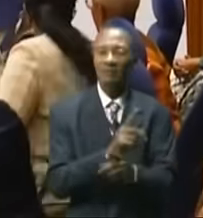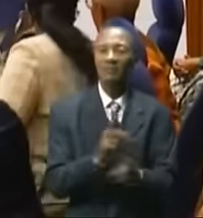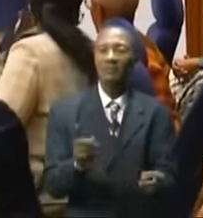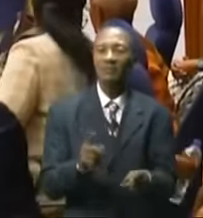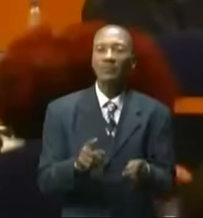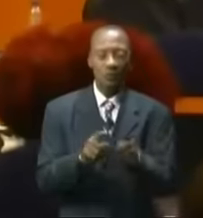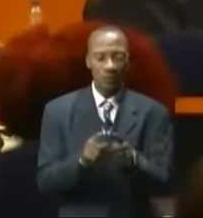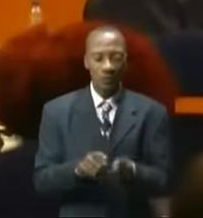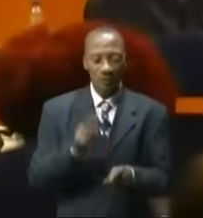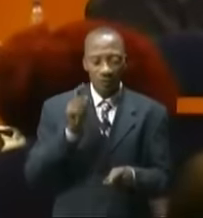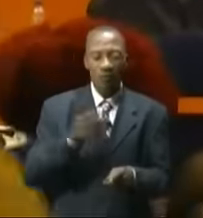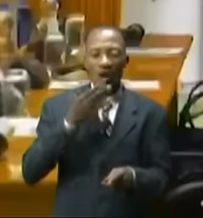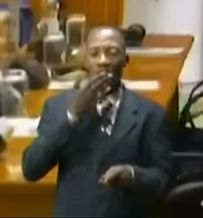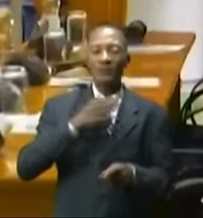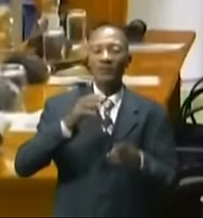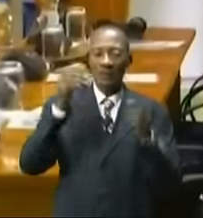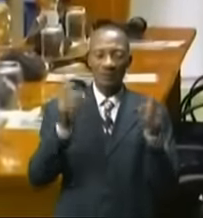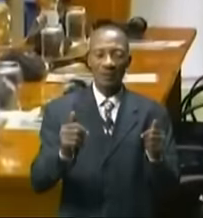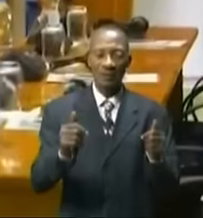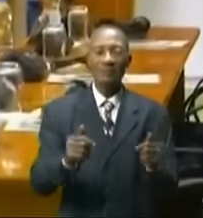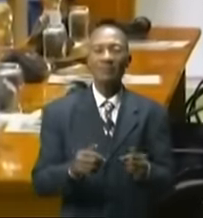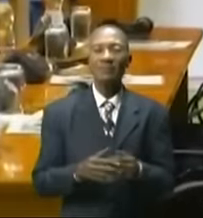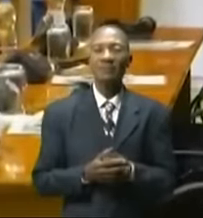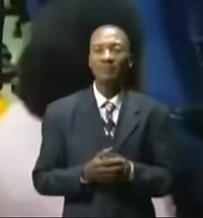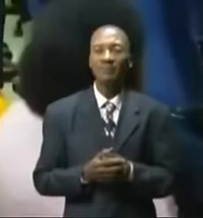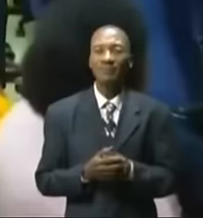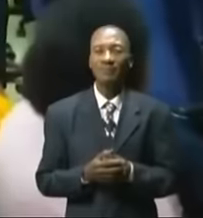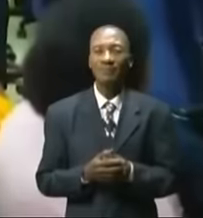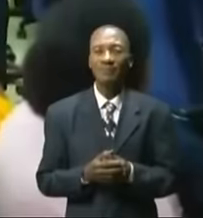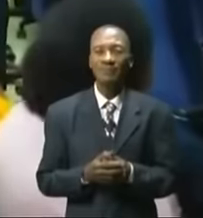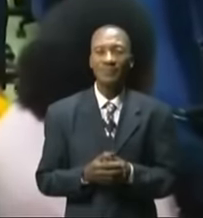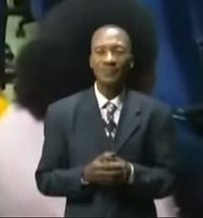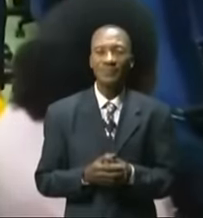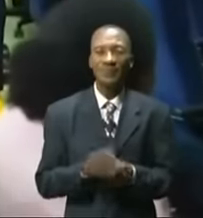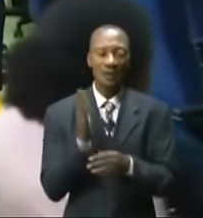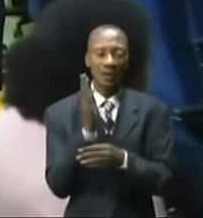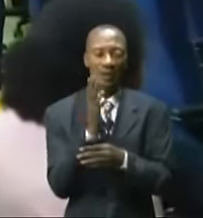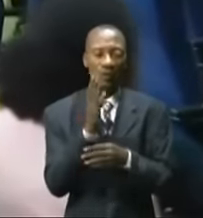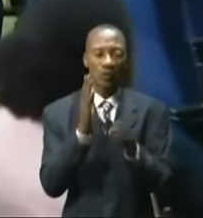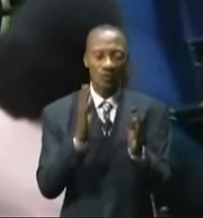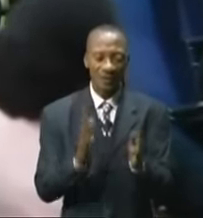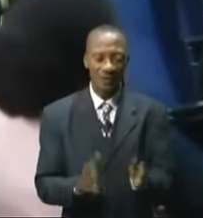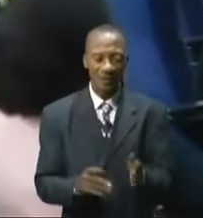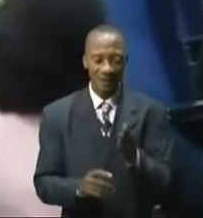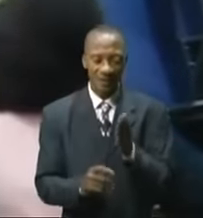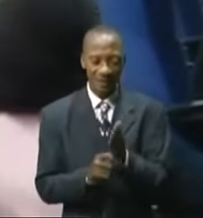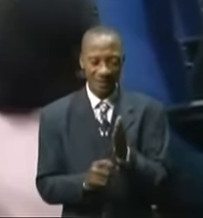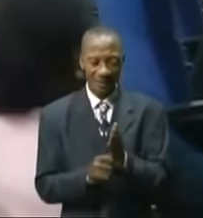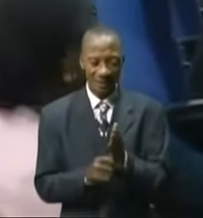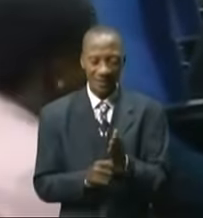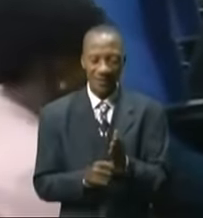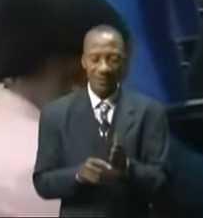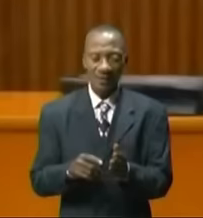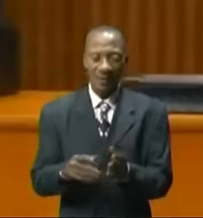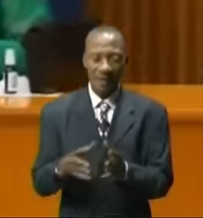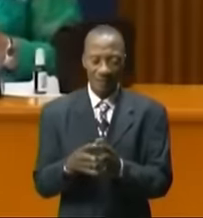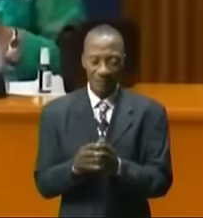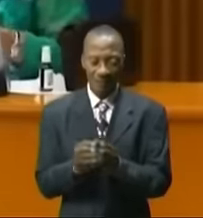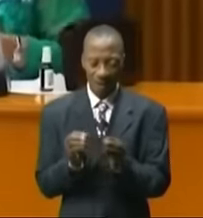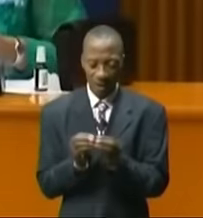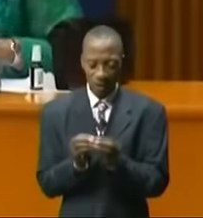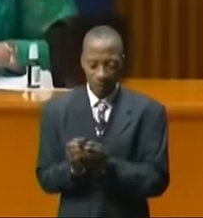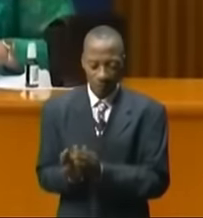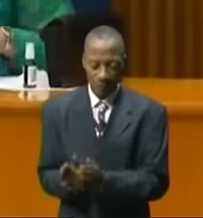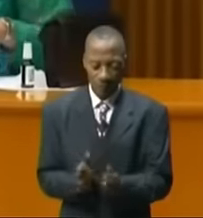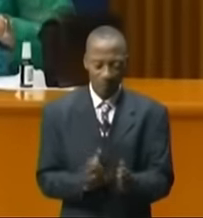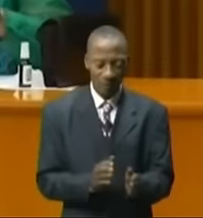qualité. Avant cette grande messe, les conseillers techniques avaient eu des réunions préparatoires pour examiner le rapport